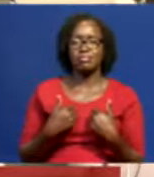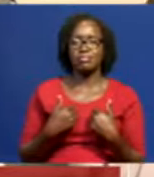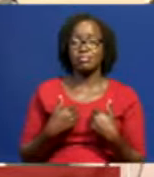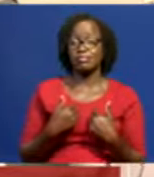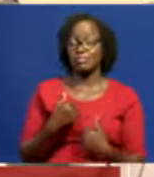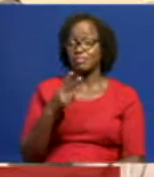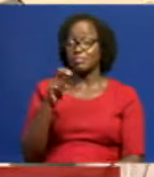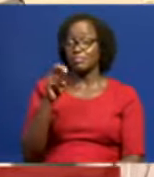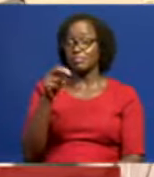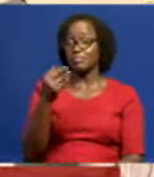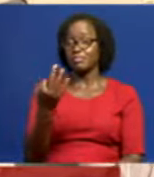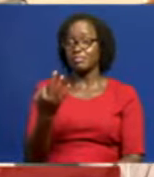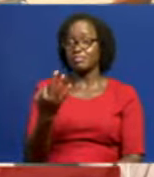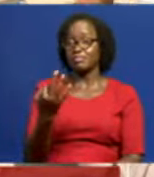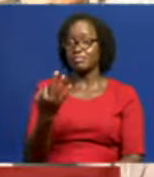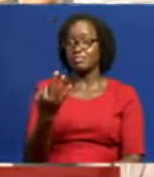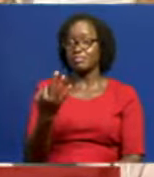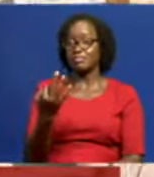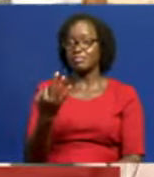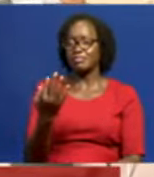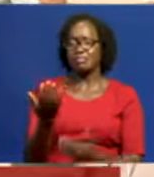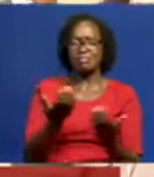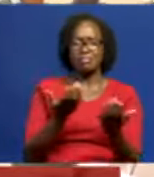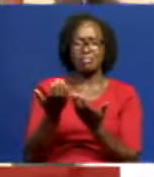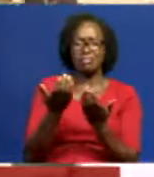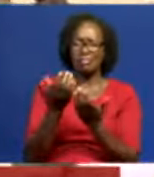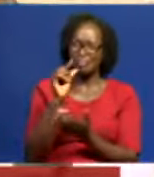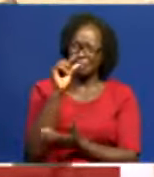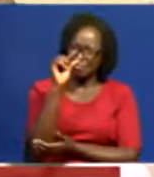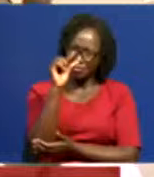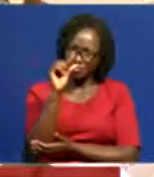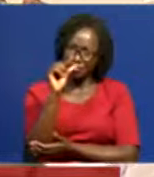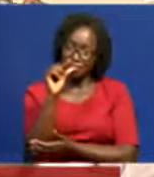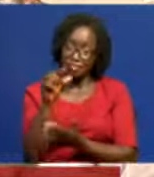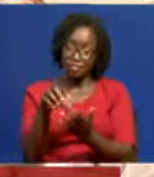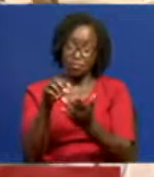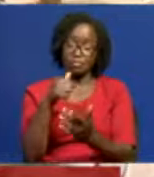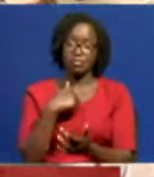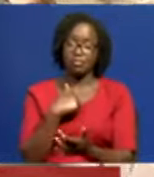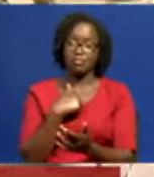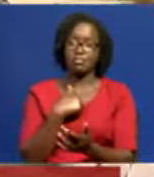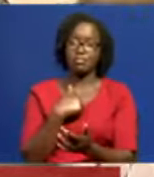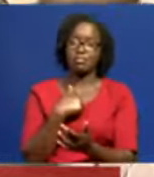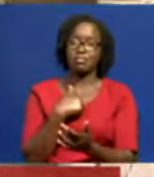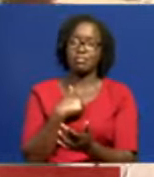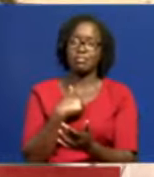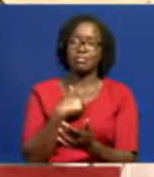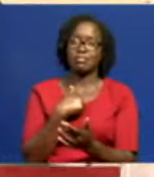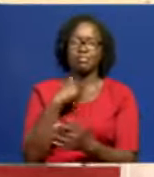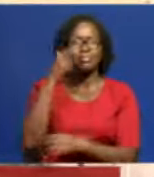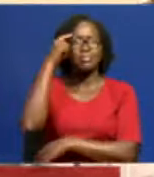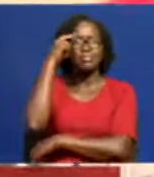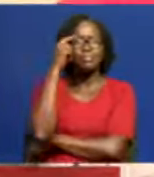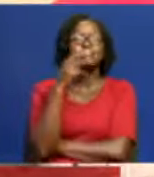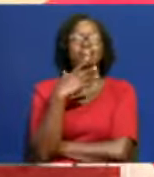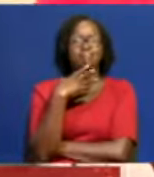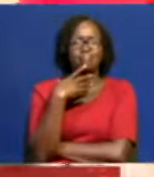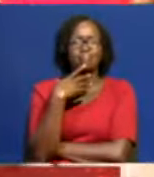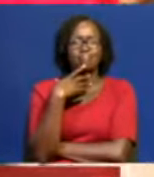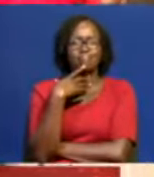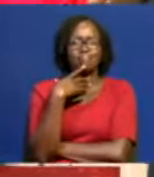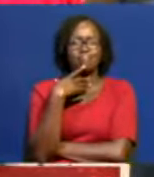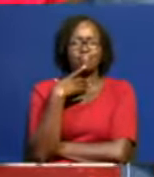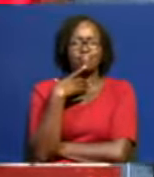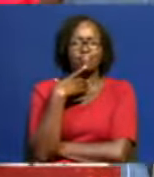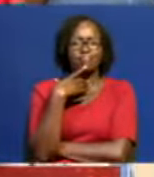mwaka huu wenye unaenda kupita. Biashara imekuwa chini sana kwanza mimi. Ilikuwa mmefika mahali baka nyumba sasa